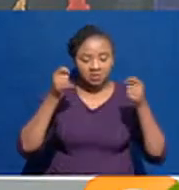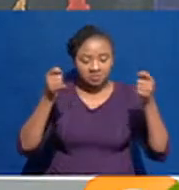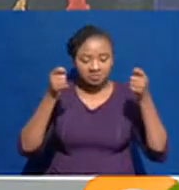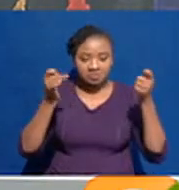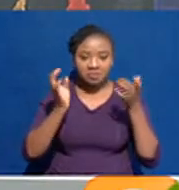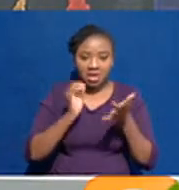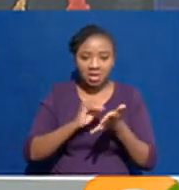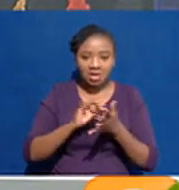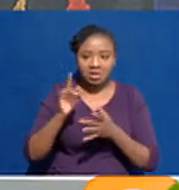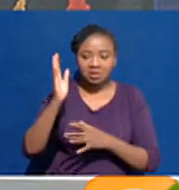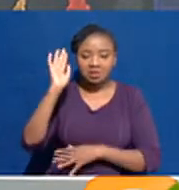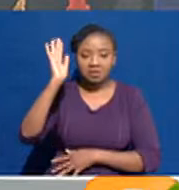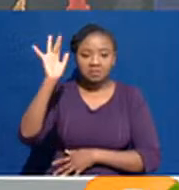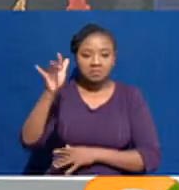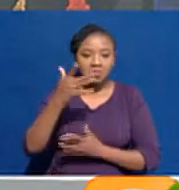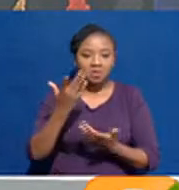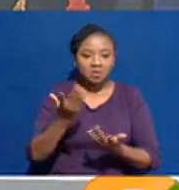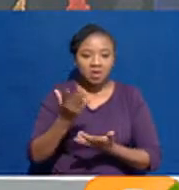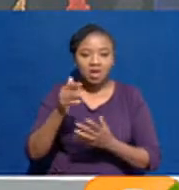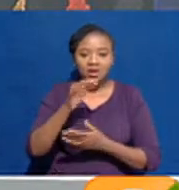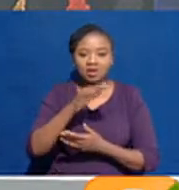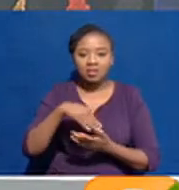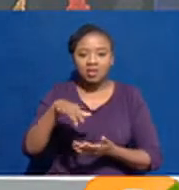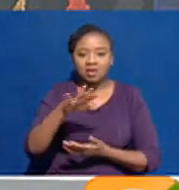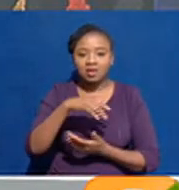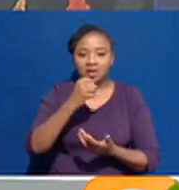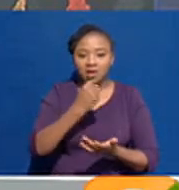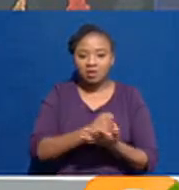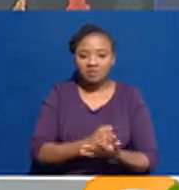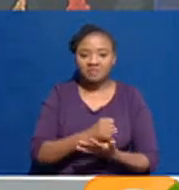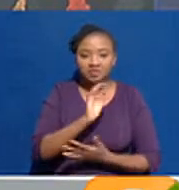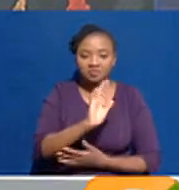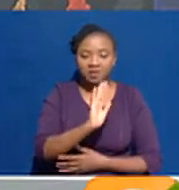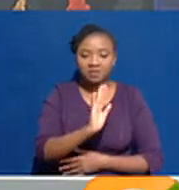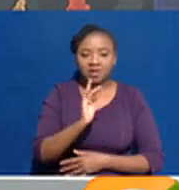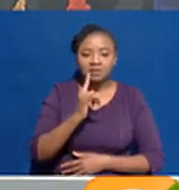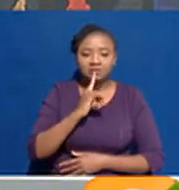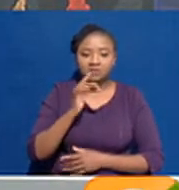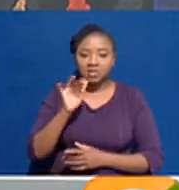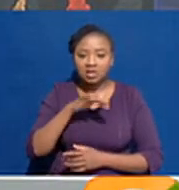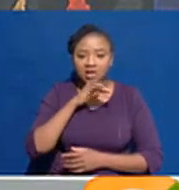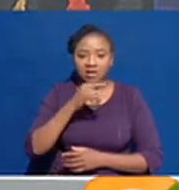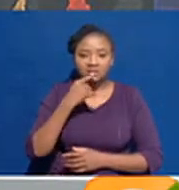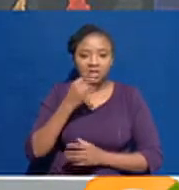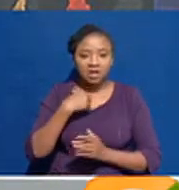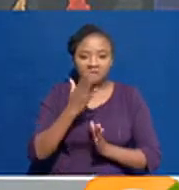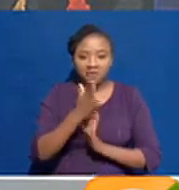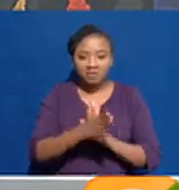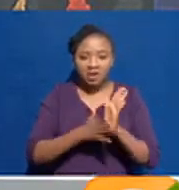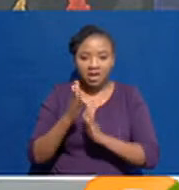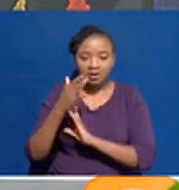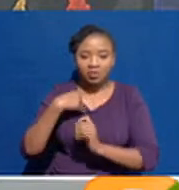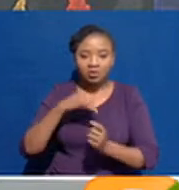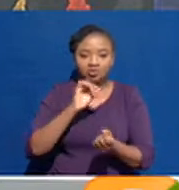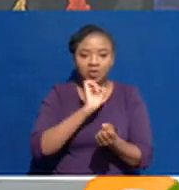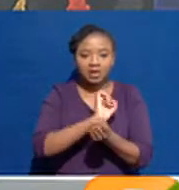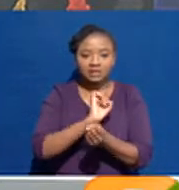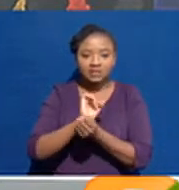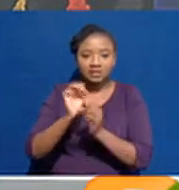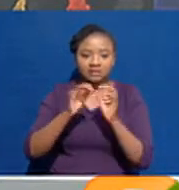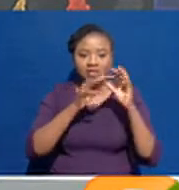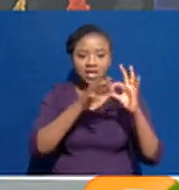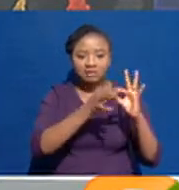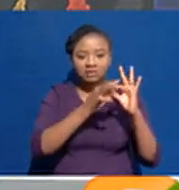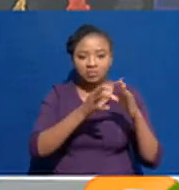wakfu wa Jaramogi Oginga Odinga hapa jijini Nairobi, Raila amesema kwamba kuna njama ya kuwakamata vinara wa Azimio, huku akidai